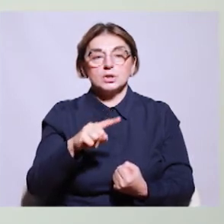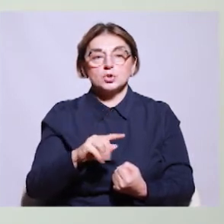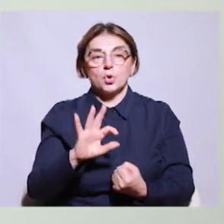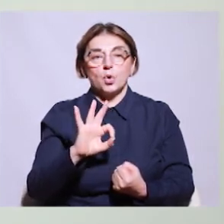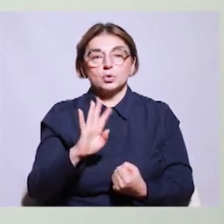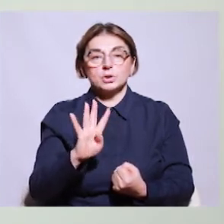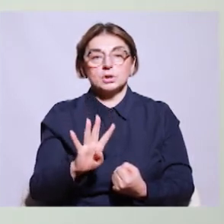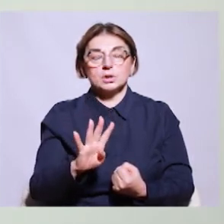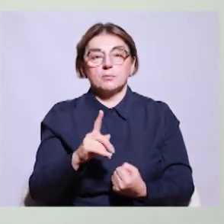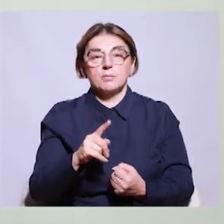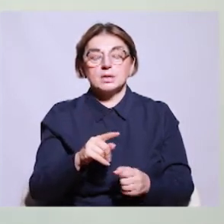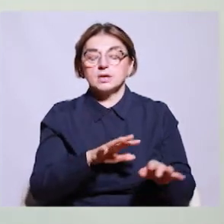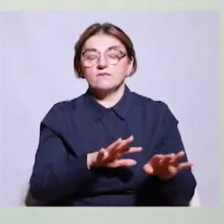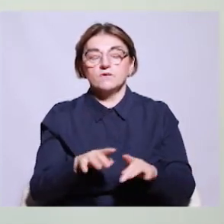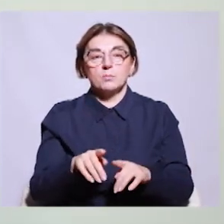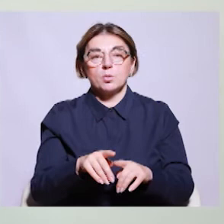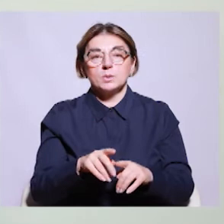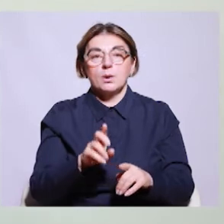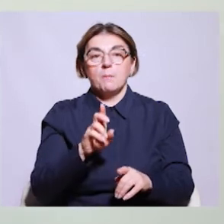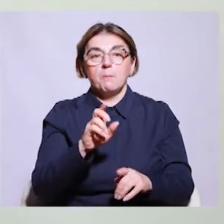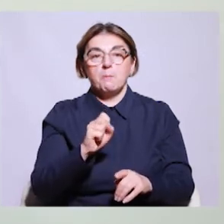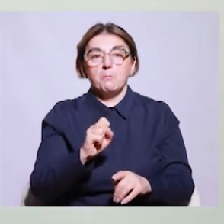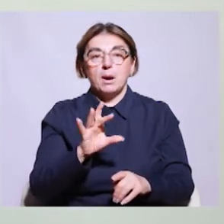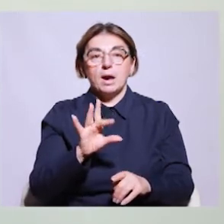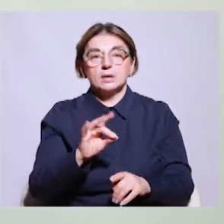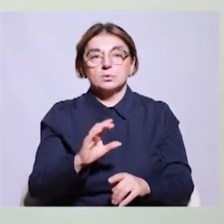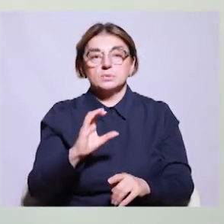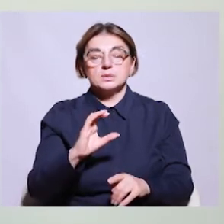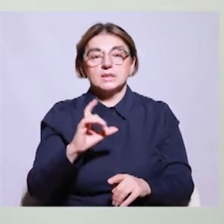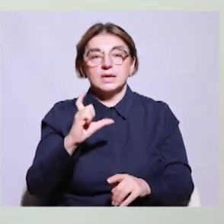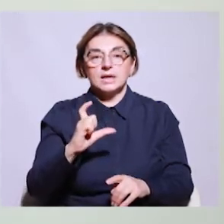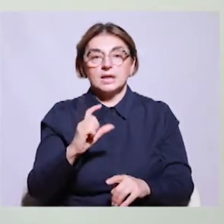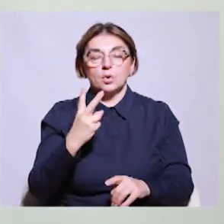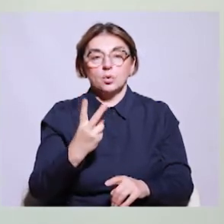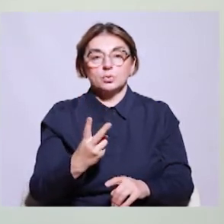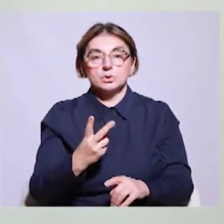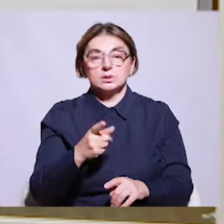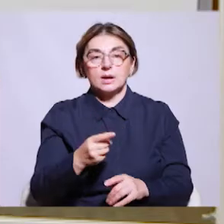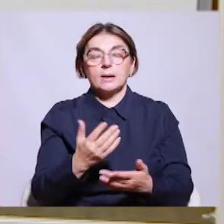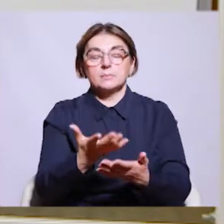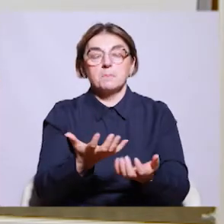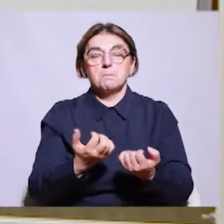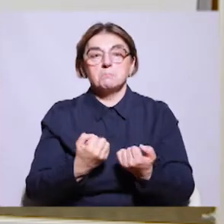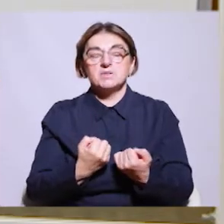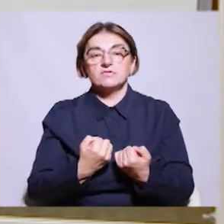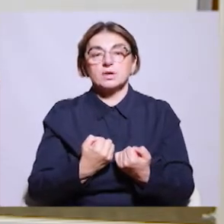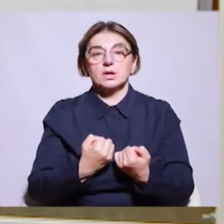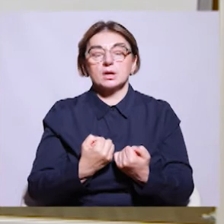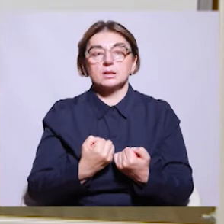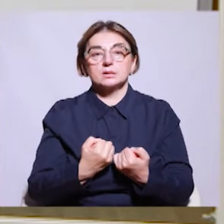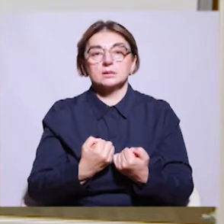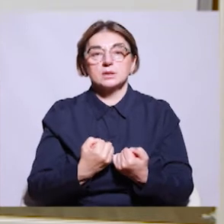2SO4, მასზე ვიმოქმედეთ ბარიუმის ქლორიდით და ამ შემთხვევაში